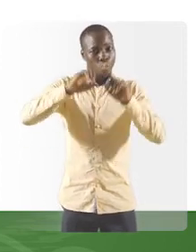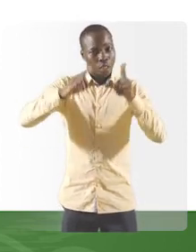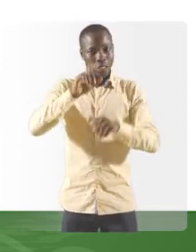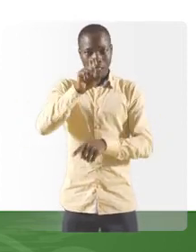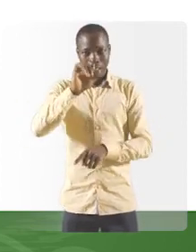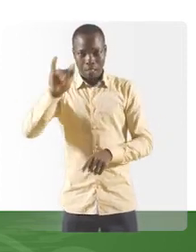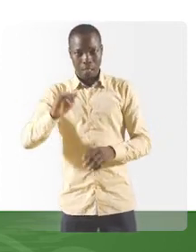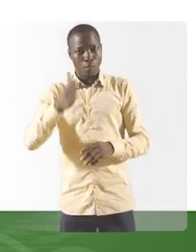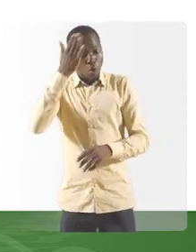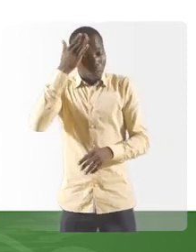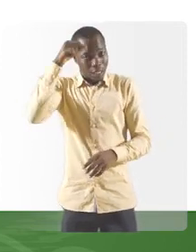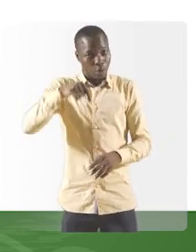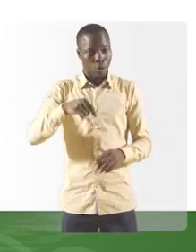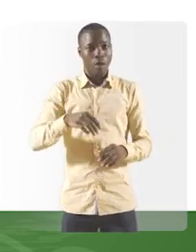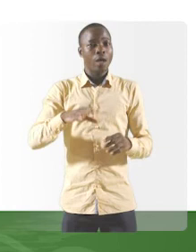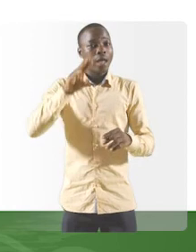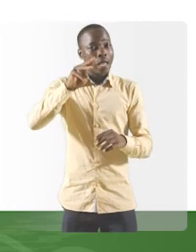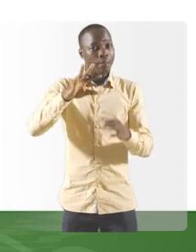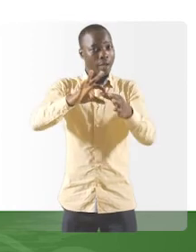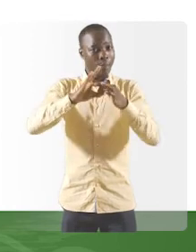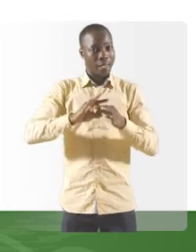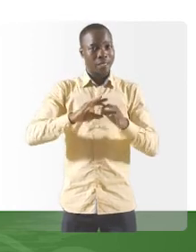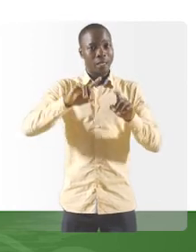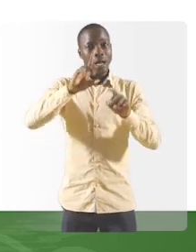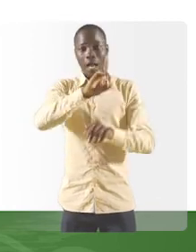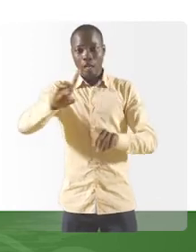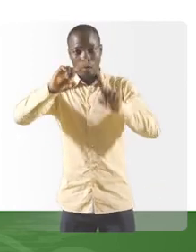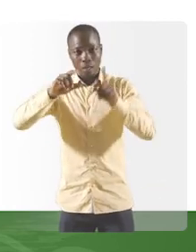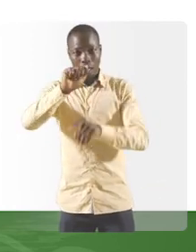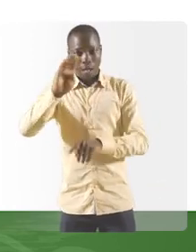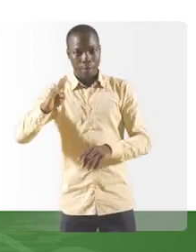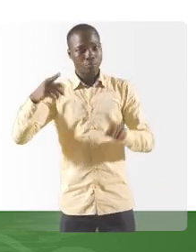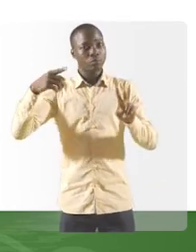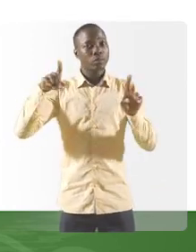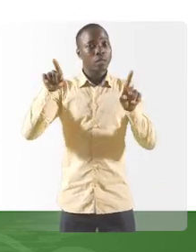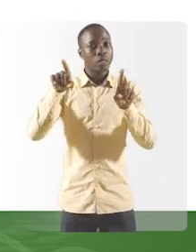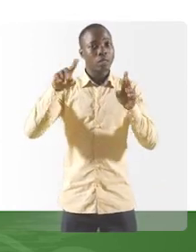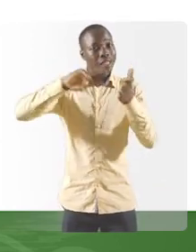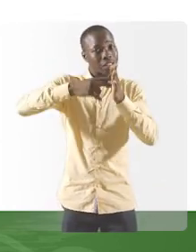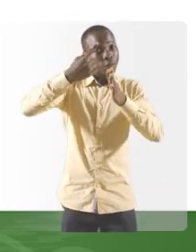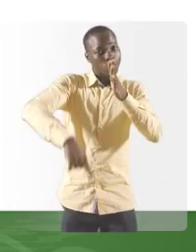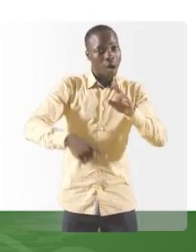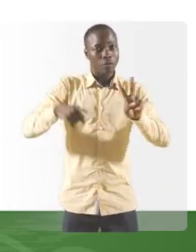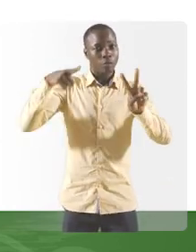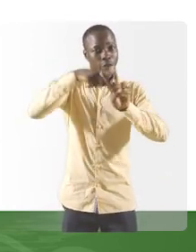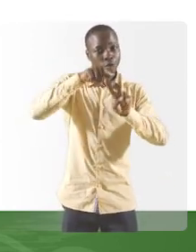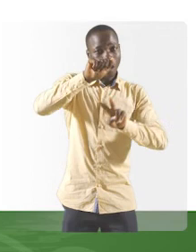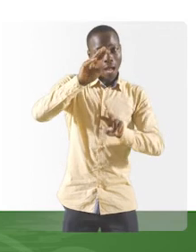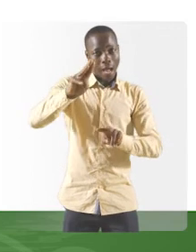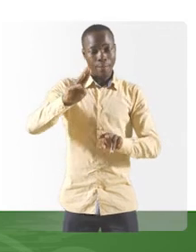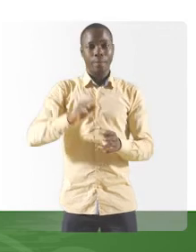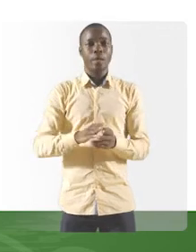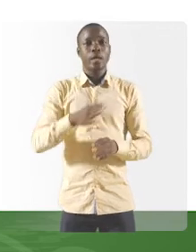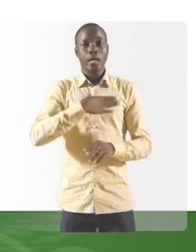On sait que M appartient à la droite AB équivaut à vecteur AM et